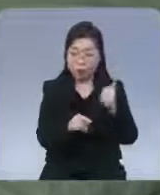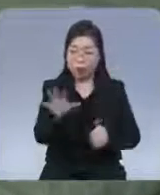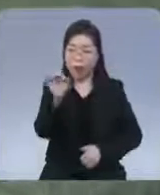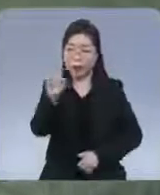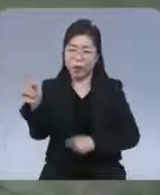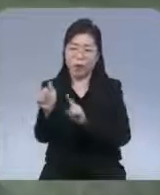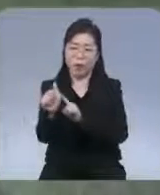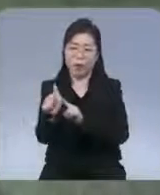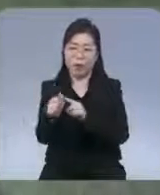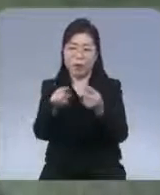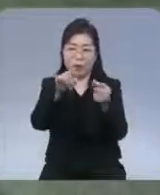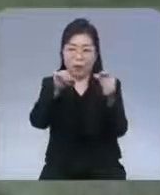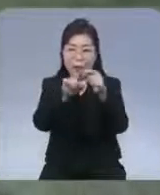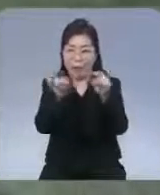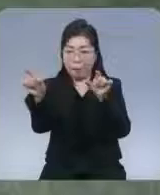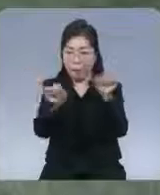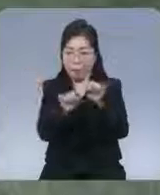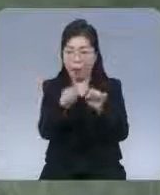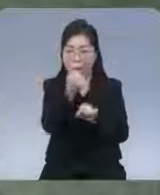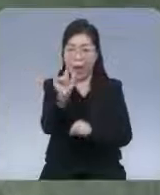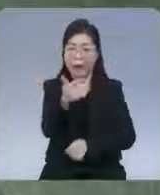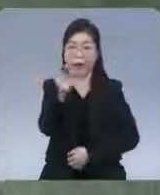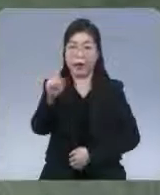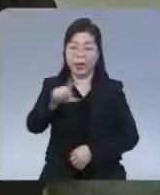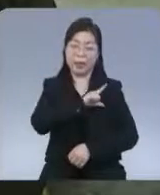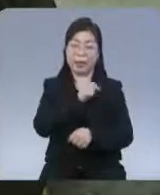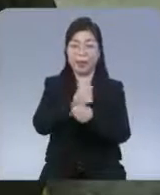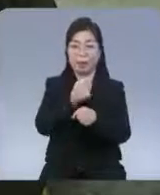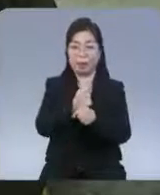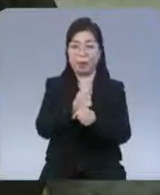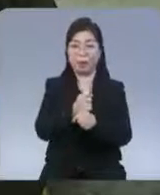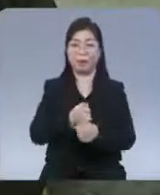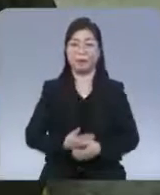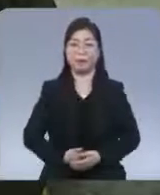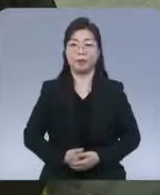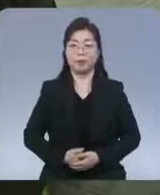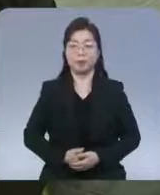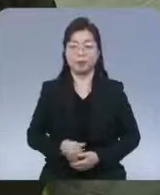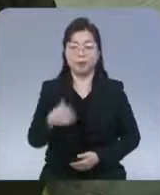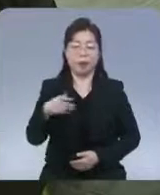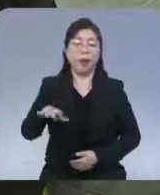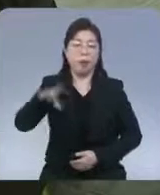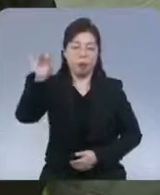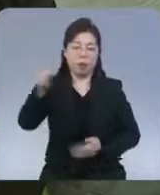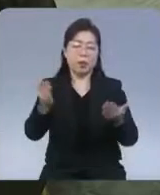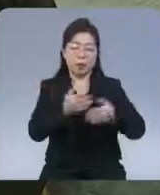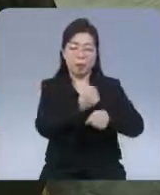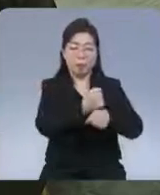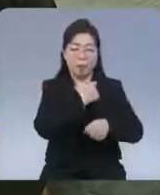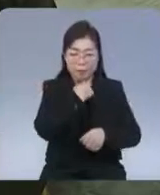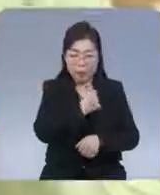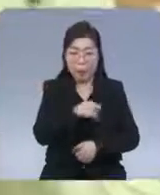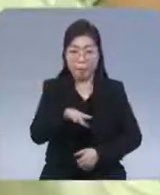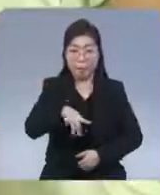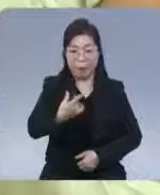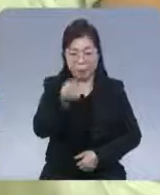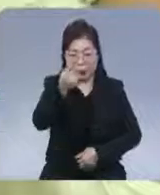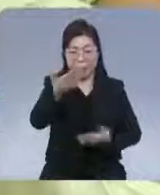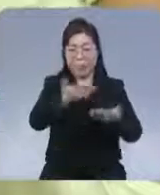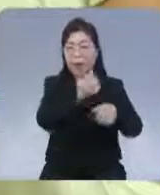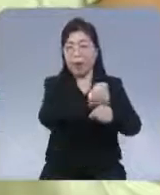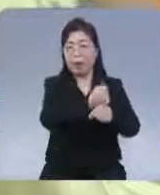di Afganistan mereka tidak memiliki kesempatan untuk bersekolah dan belajar seorang bayi juga dilaporkan lahir pada Oktober tahun lalu